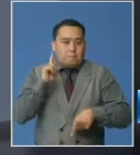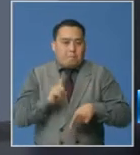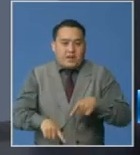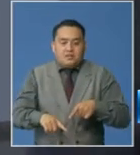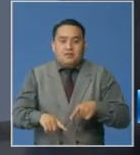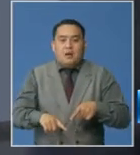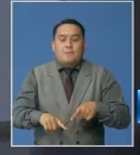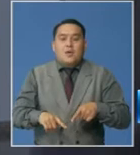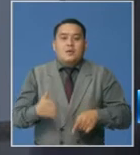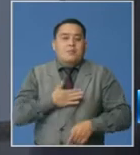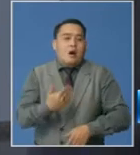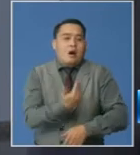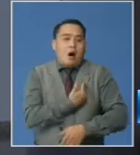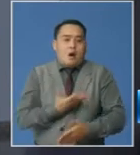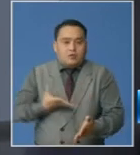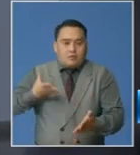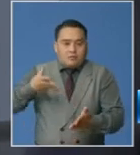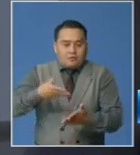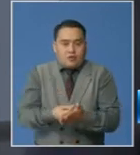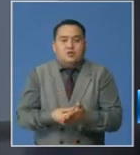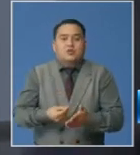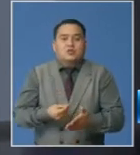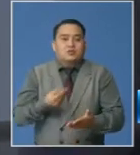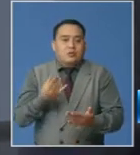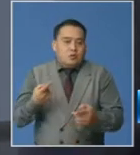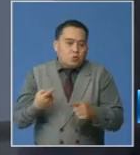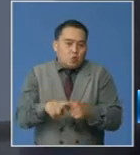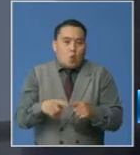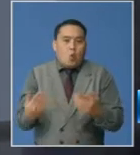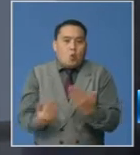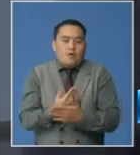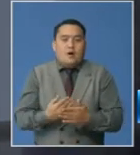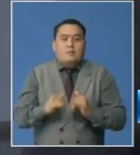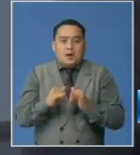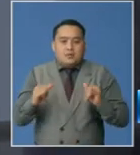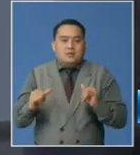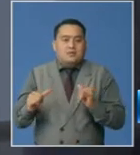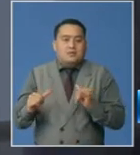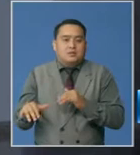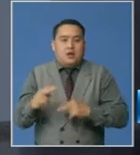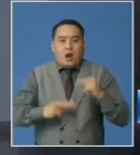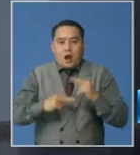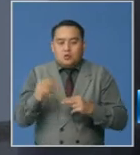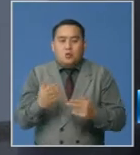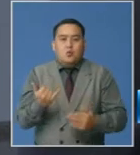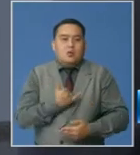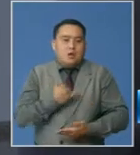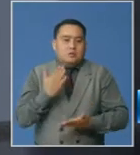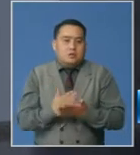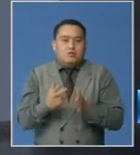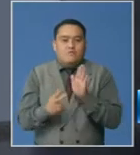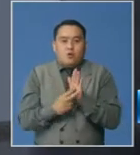быстрыми темпами. И мы хотим привнести сюда новые технологии, которые позволят ускорить процессы строительства. У нас имеются 8